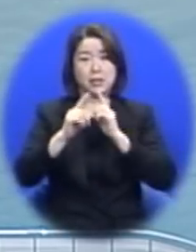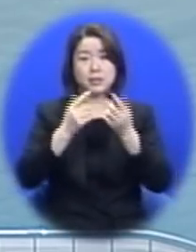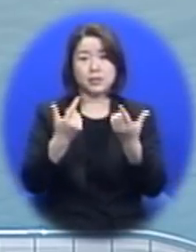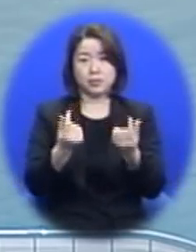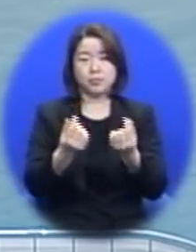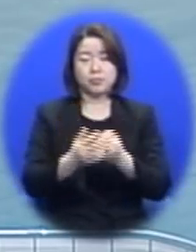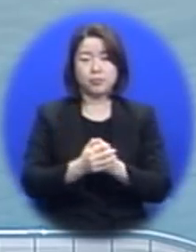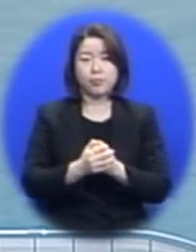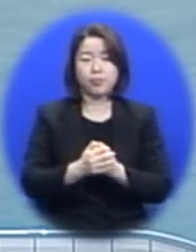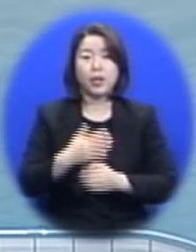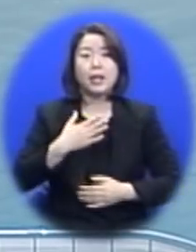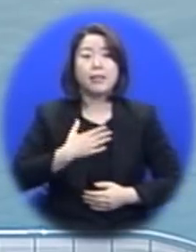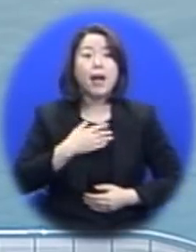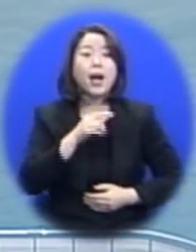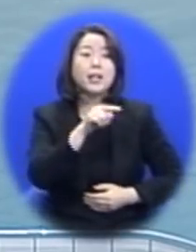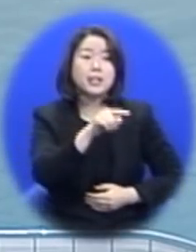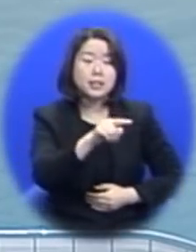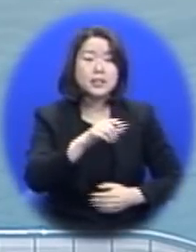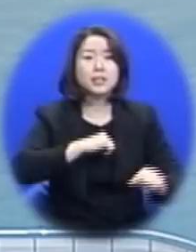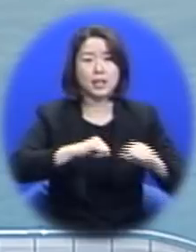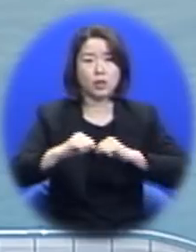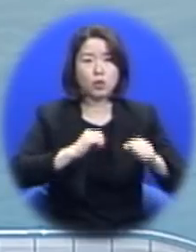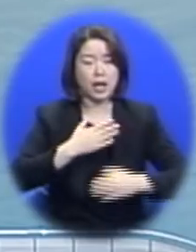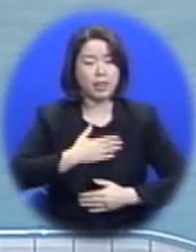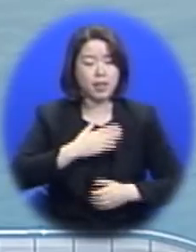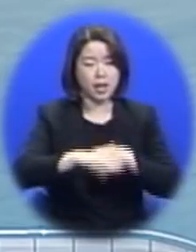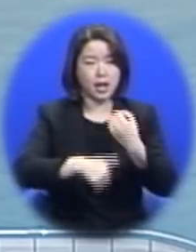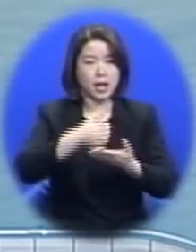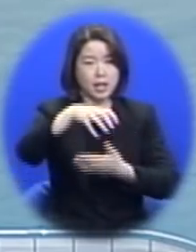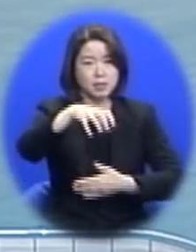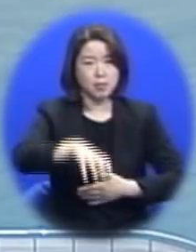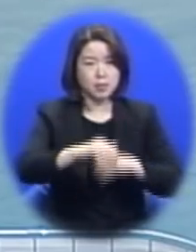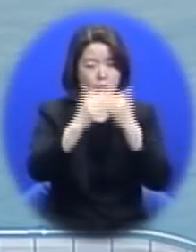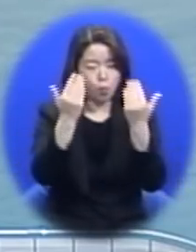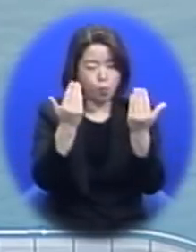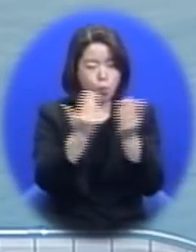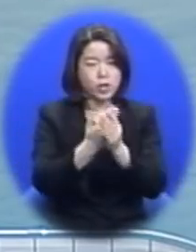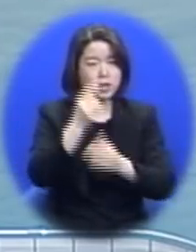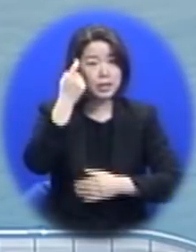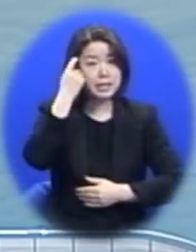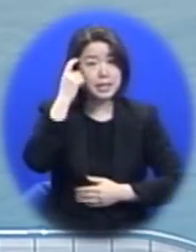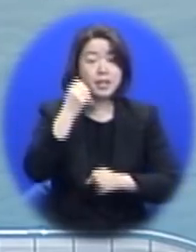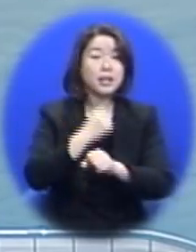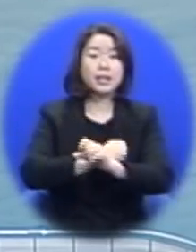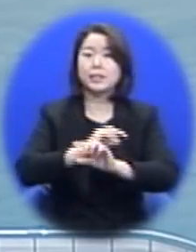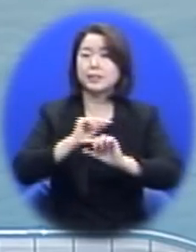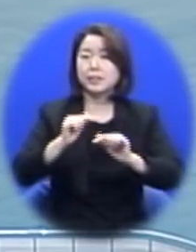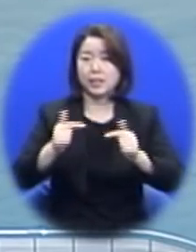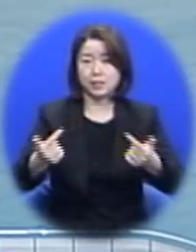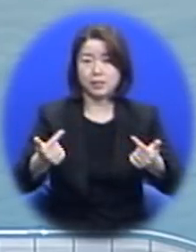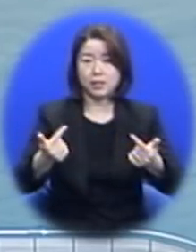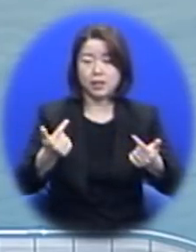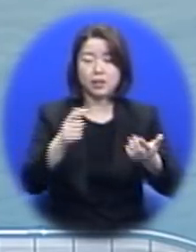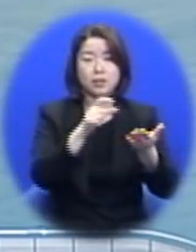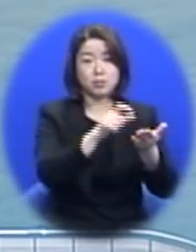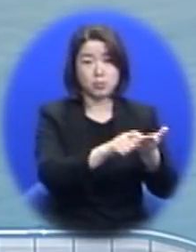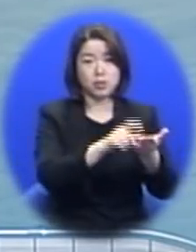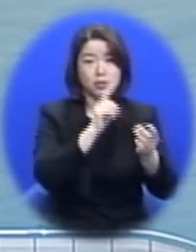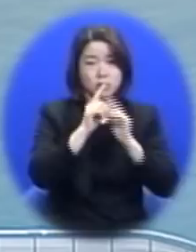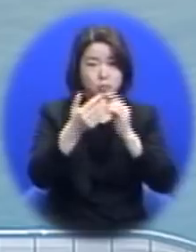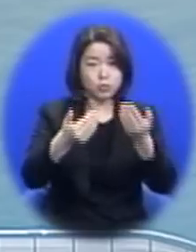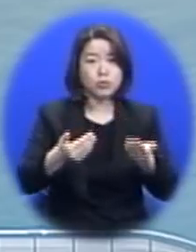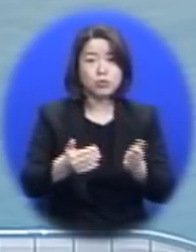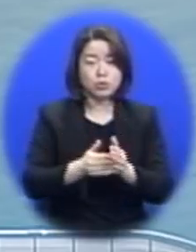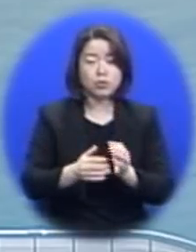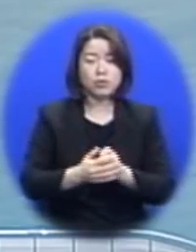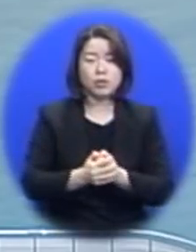보면은 나는 내 행위가 나의 하나님 앞에서 완전하다고는 생각하지 않는다 그렇게 말씀하셨어요.